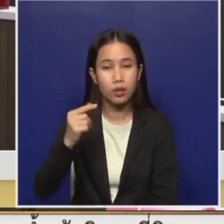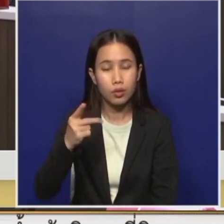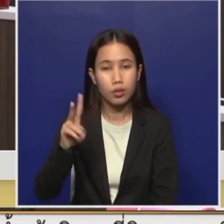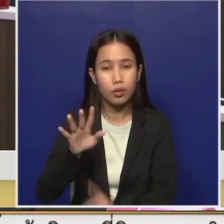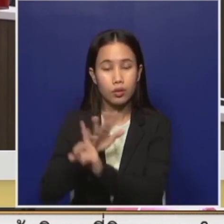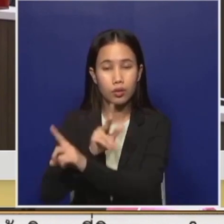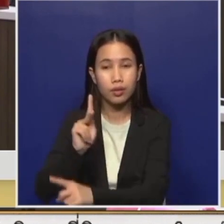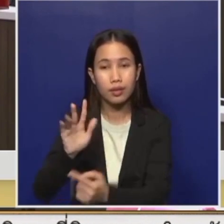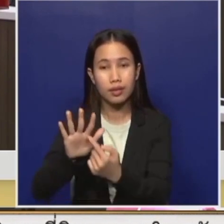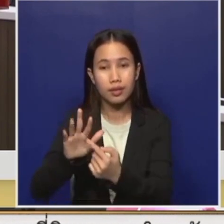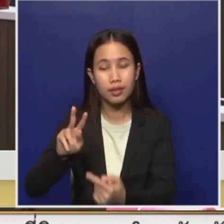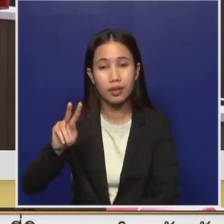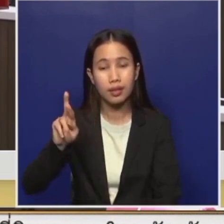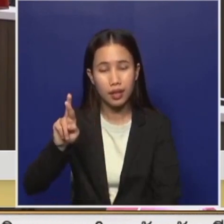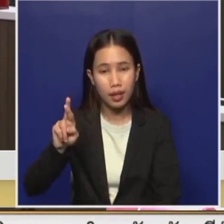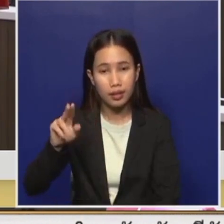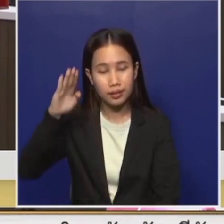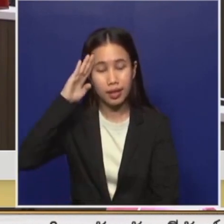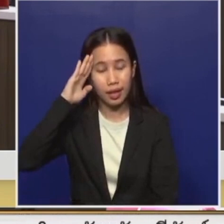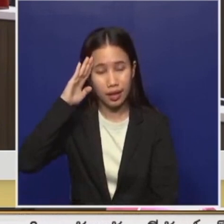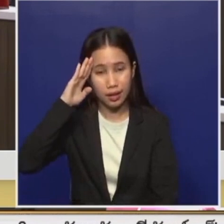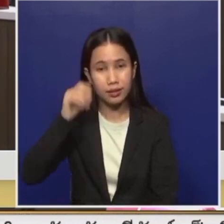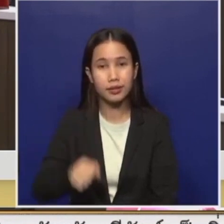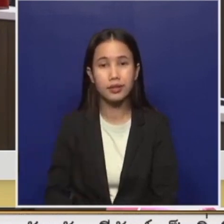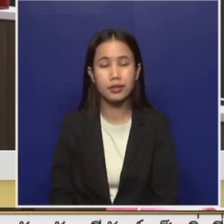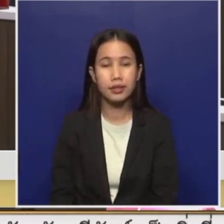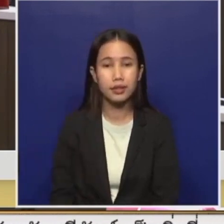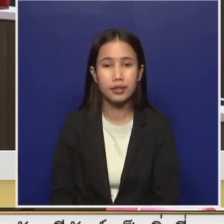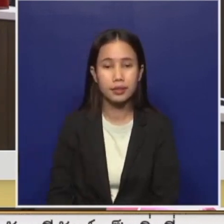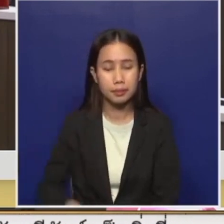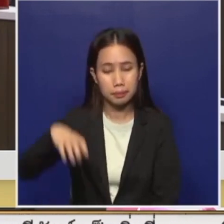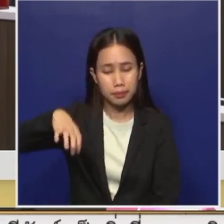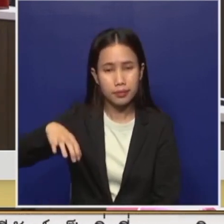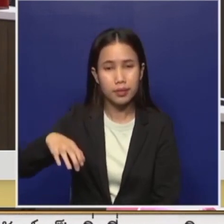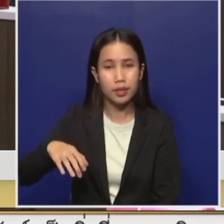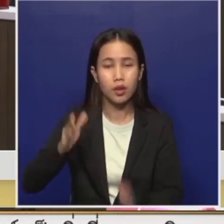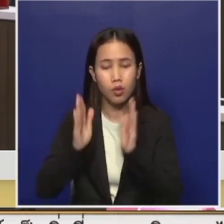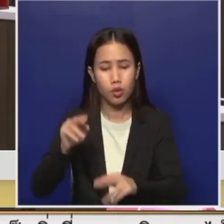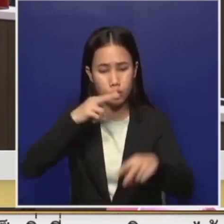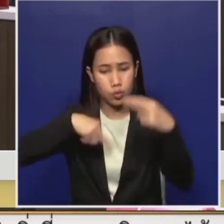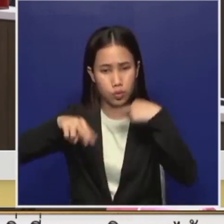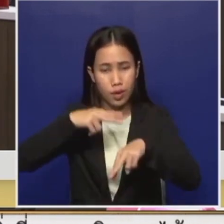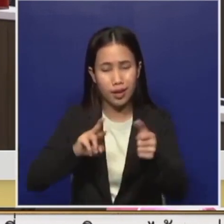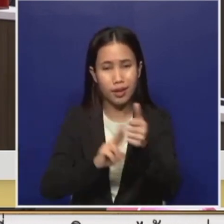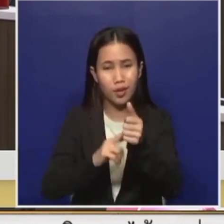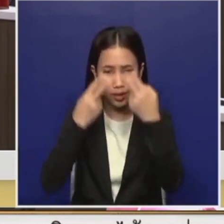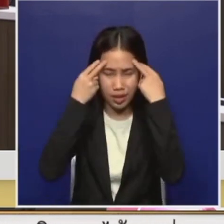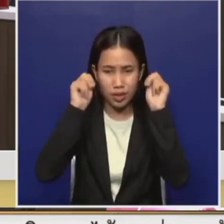ด้ความหวงดี หลผู้ที่ดูแลก็คอน ผเอกประวิตุท วงสู่วญPPในธณะที่เป็น